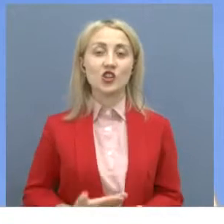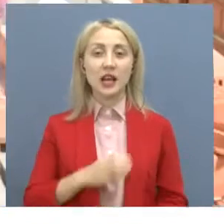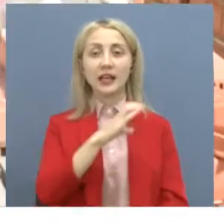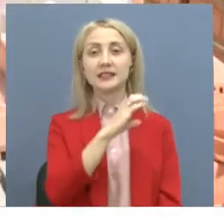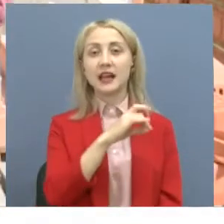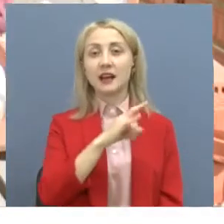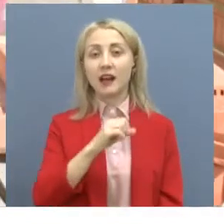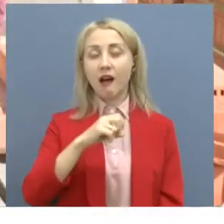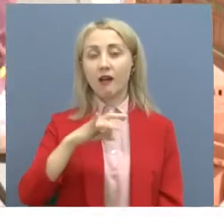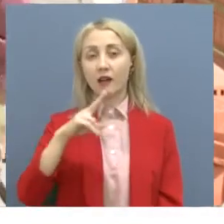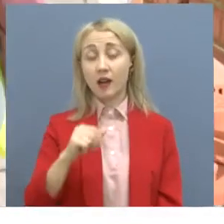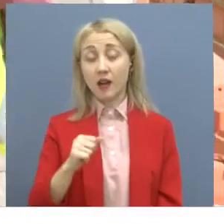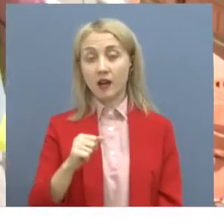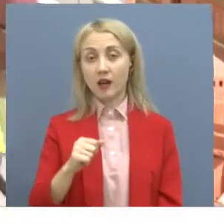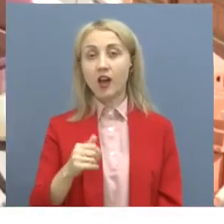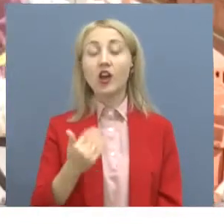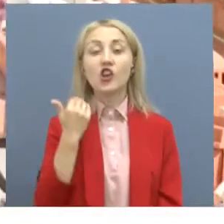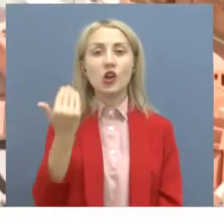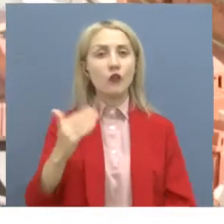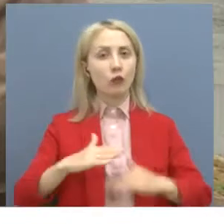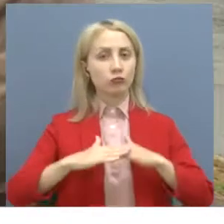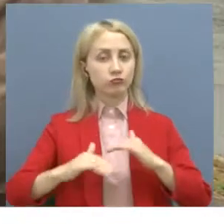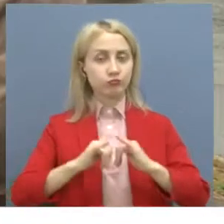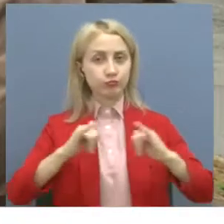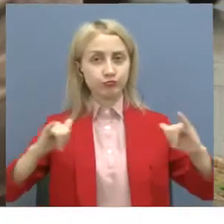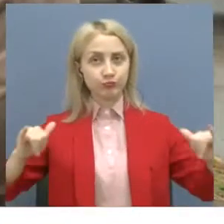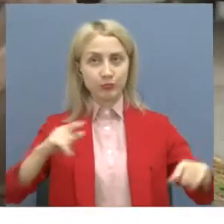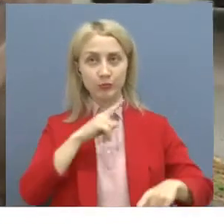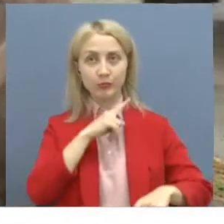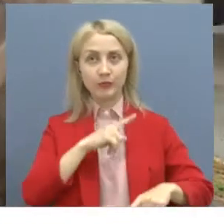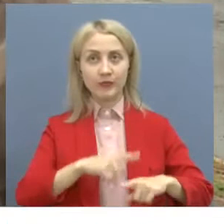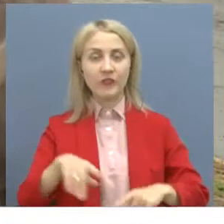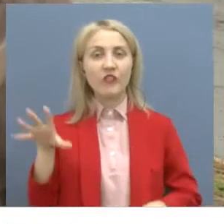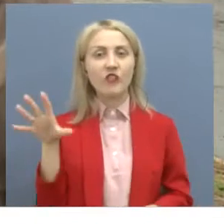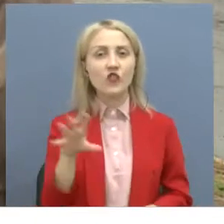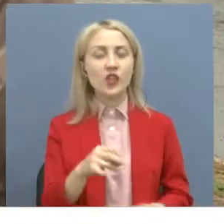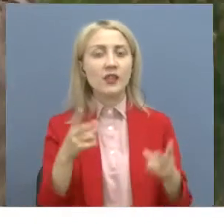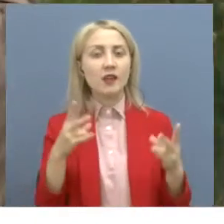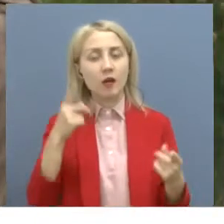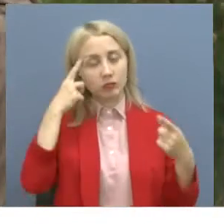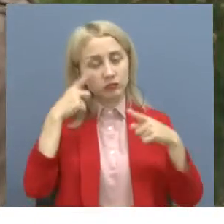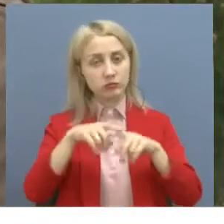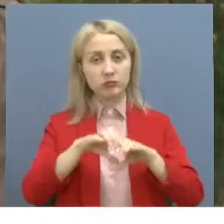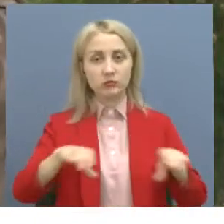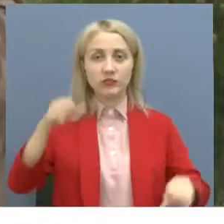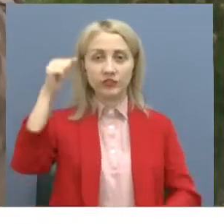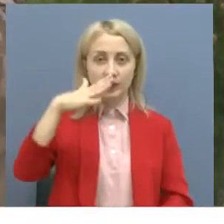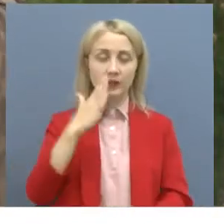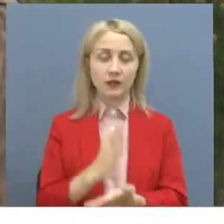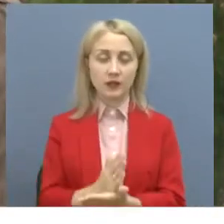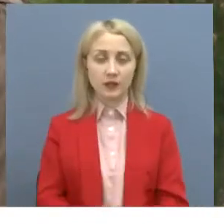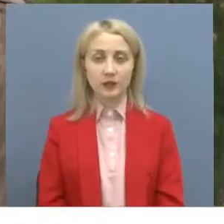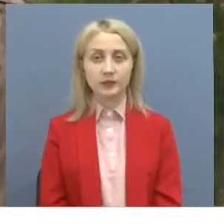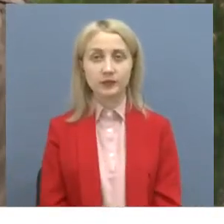Сондықтан көркіне сән қосылған жаңа ауданның келбеті келісті. Акима города Көкшетау утвержден план ввода жилья.